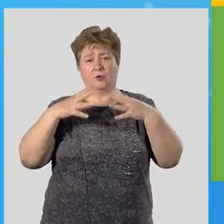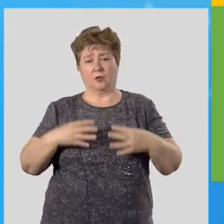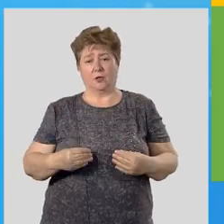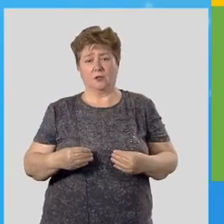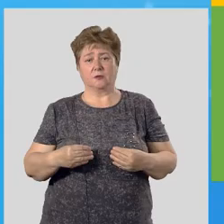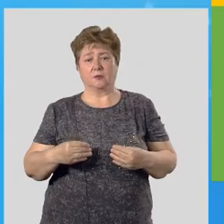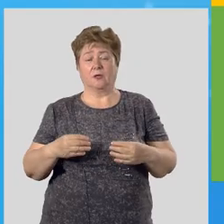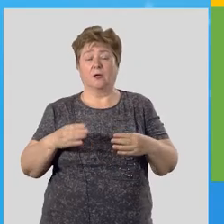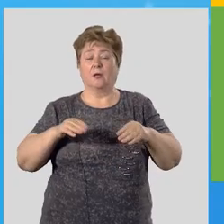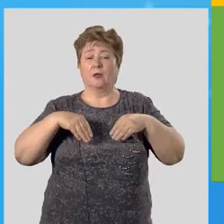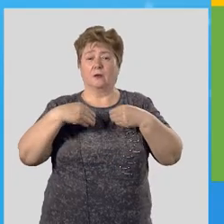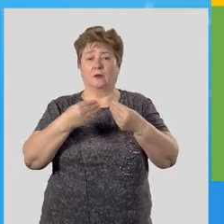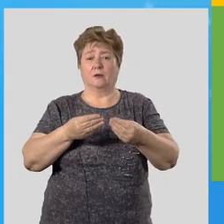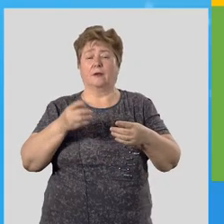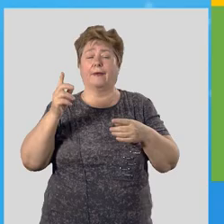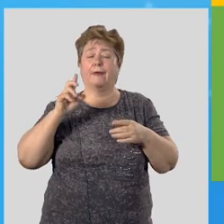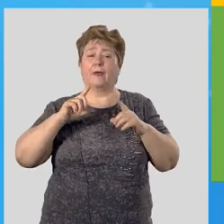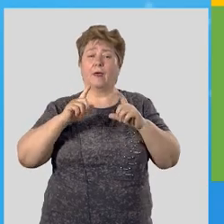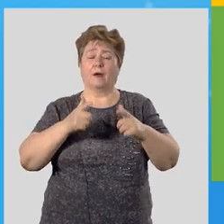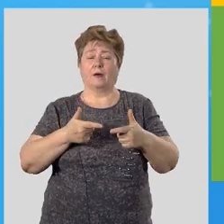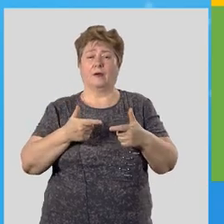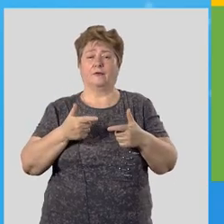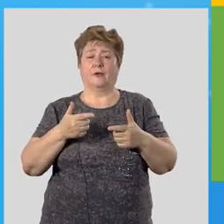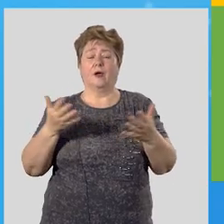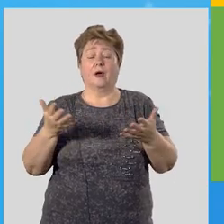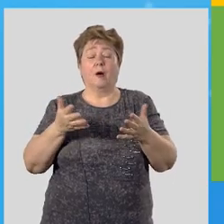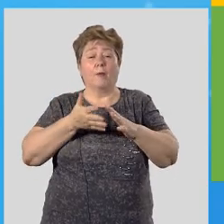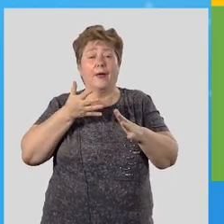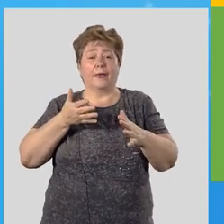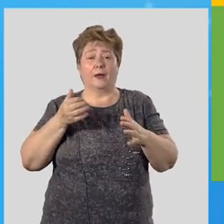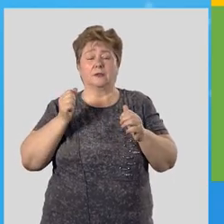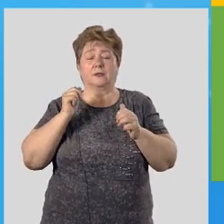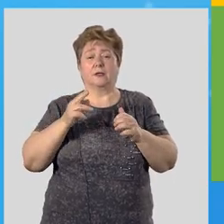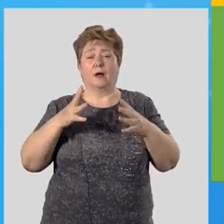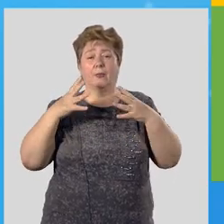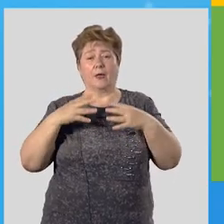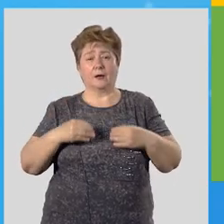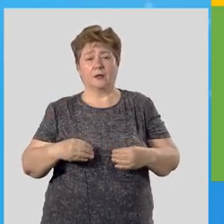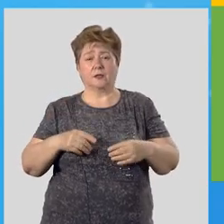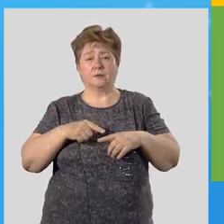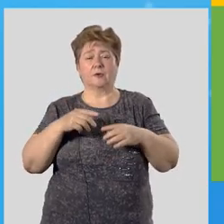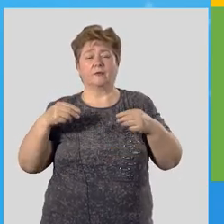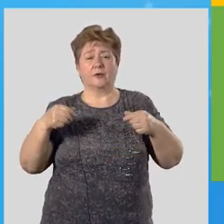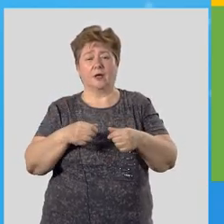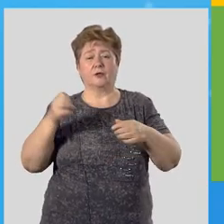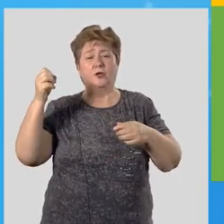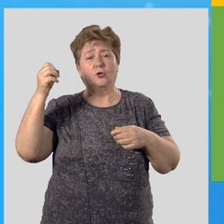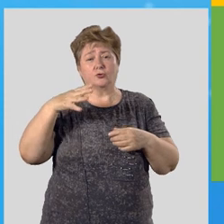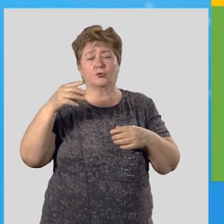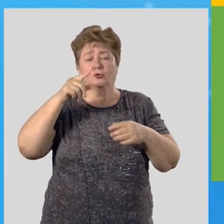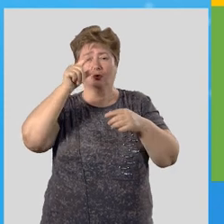организмы, предоставляет география. Понять, как на организмы влияют Солнце и